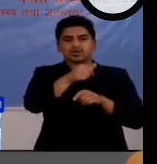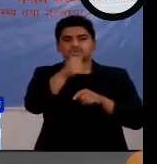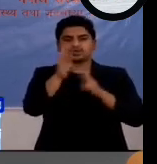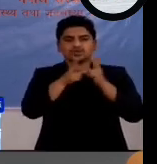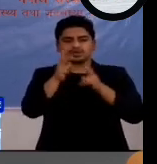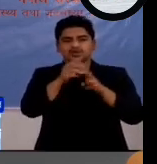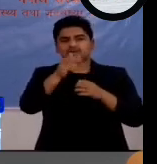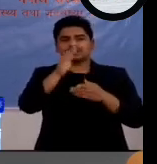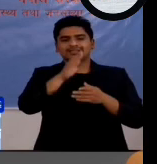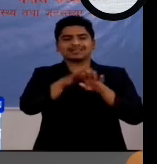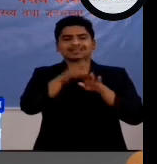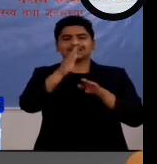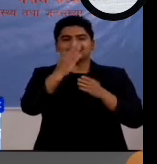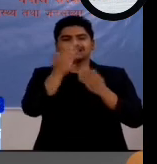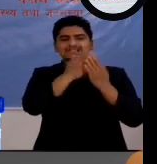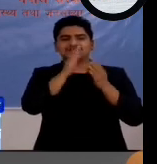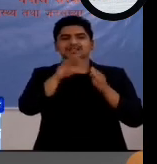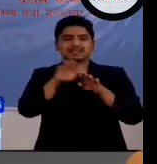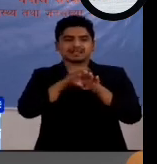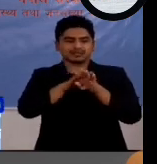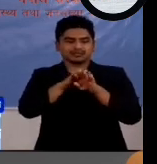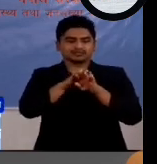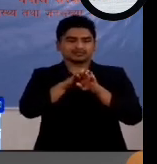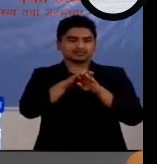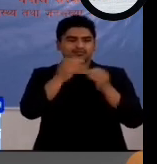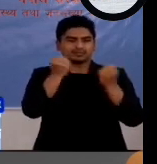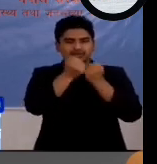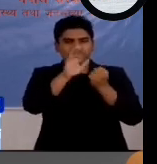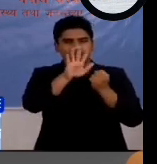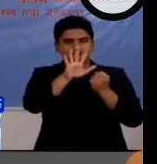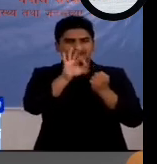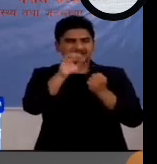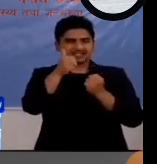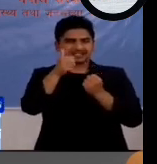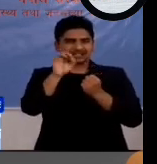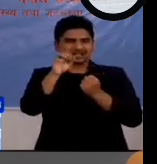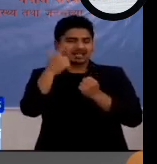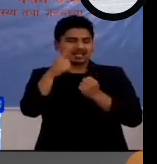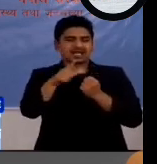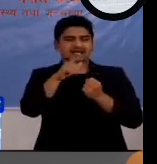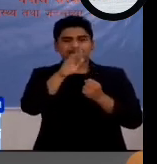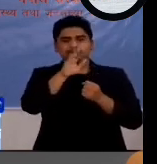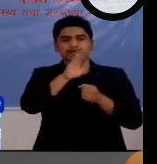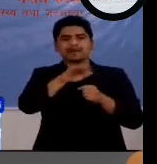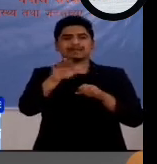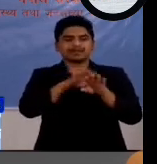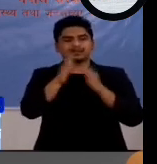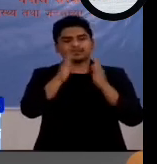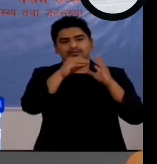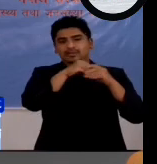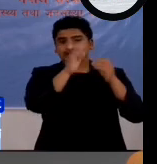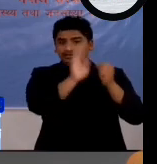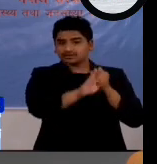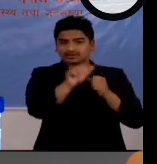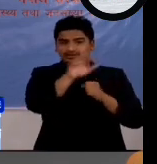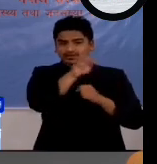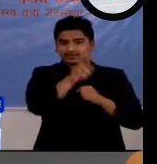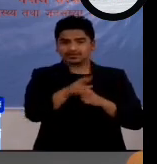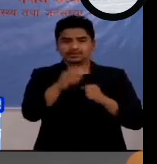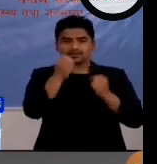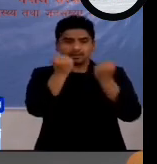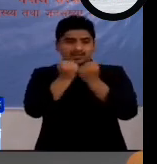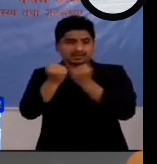कुरा चाहिँ यतिखेर धेरै विद्यालयहरू बन्द छन्। करिब करिब 50-60 लाख बालबालिकाहरू, विद्यालय जाने उमेरका बालबालिकाहरू घरमा रहेको अवस्था छ